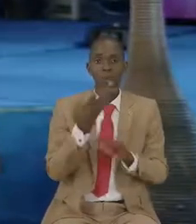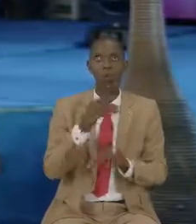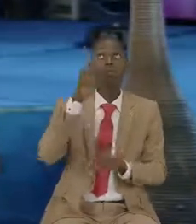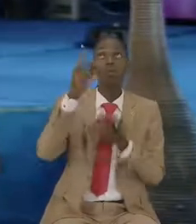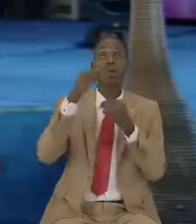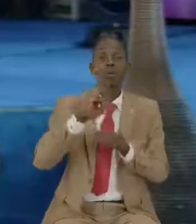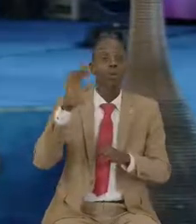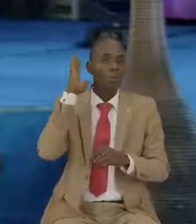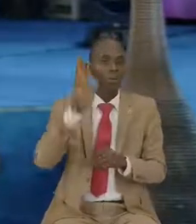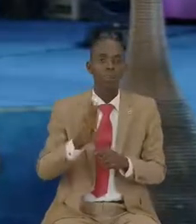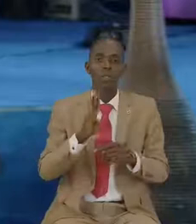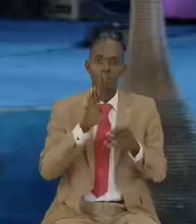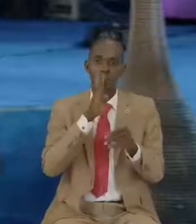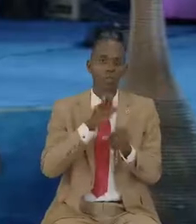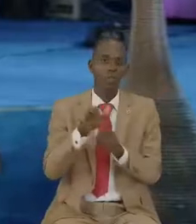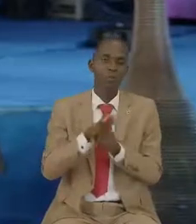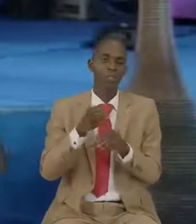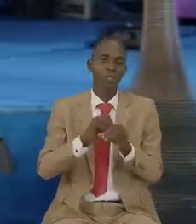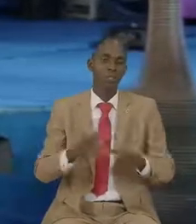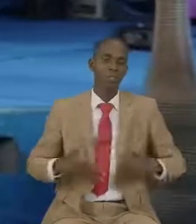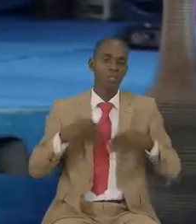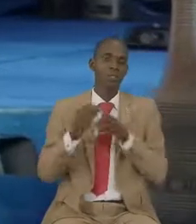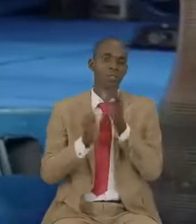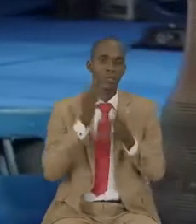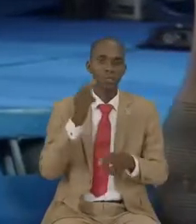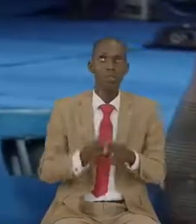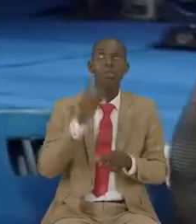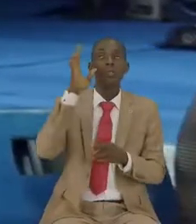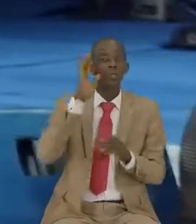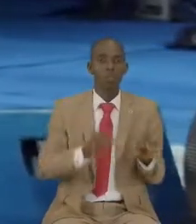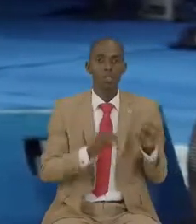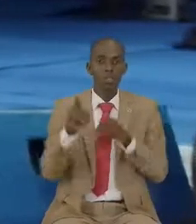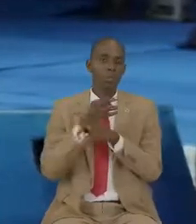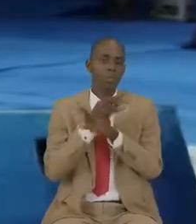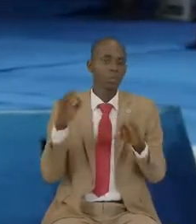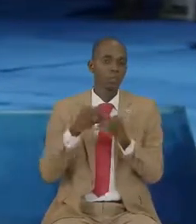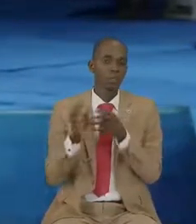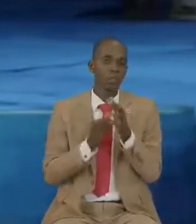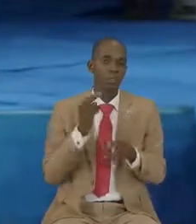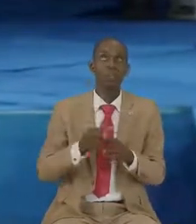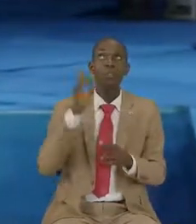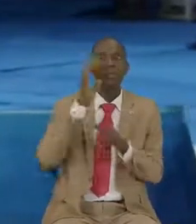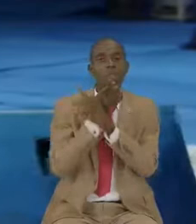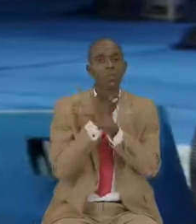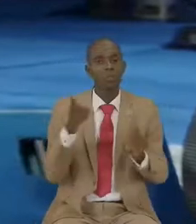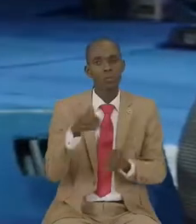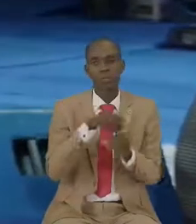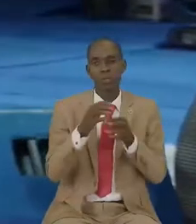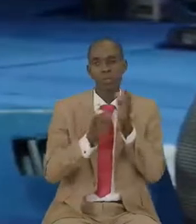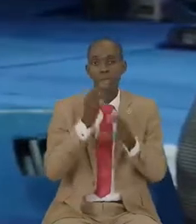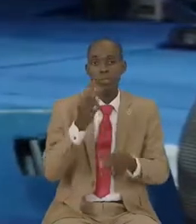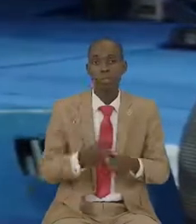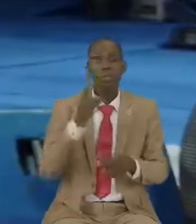et ce soir, l'objectif de son avènement sera atteint dans votre vie. Il vous